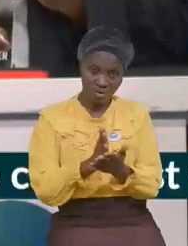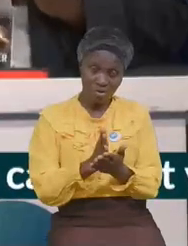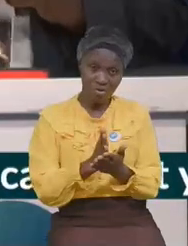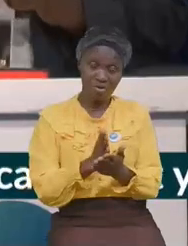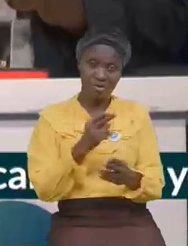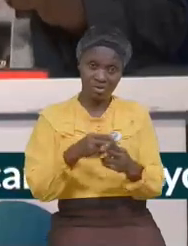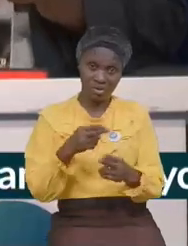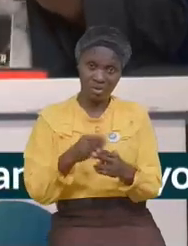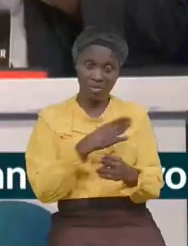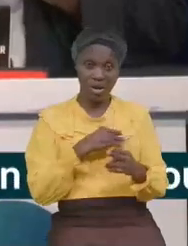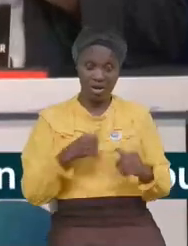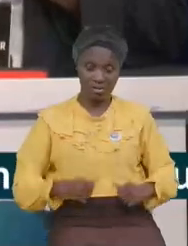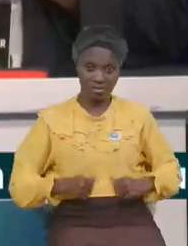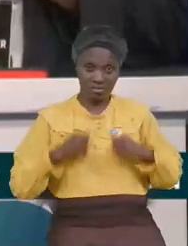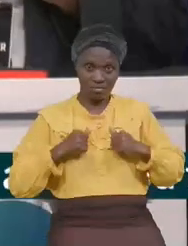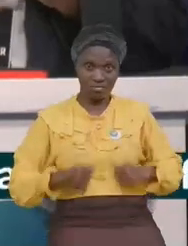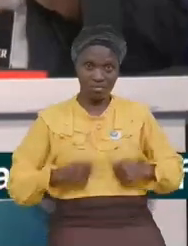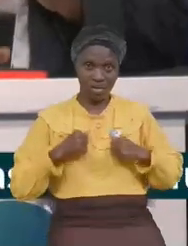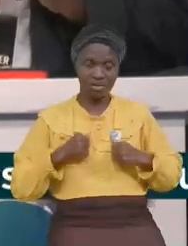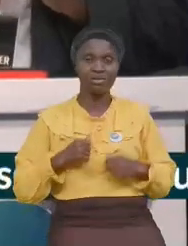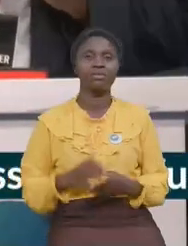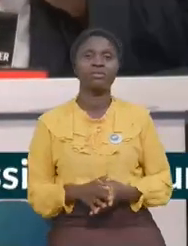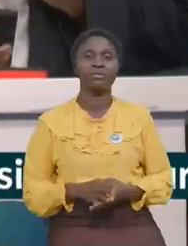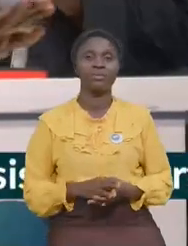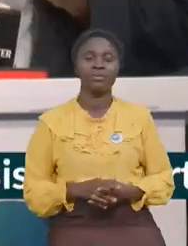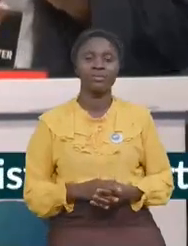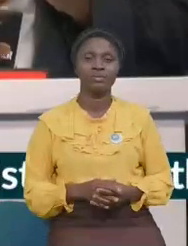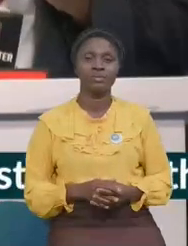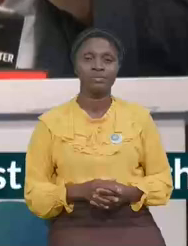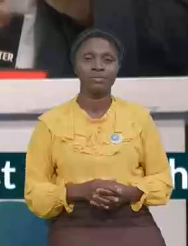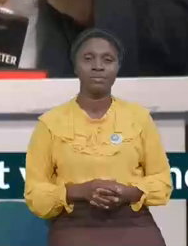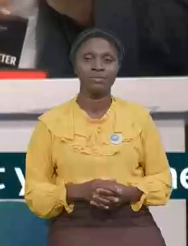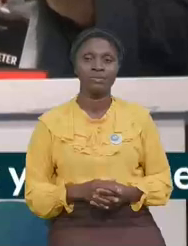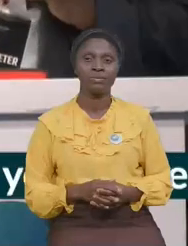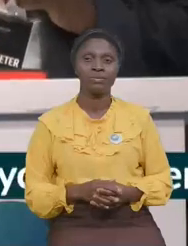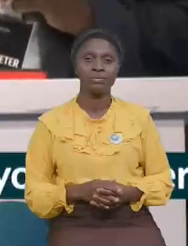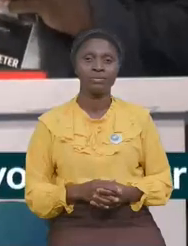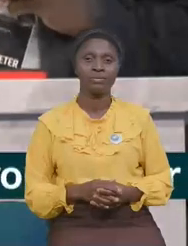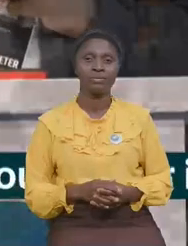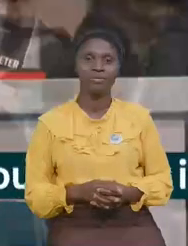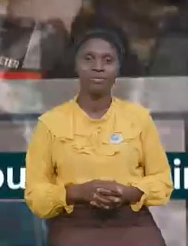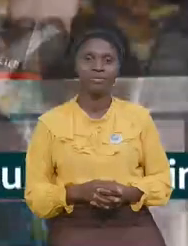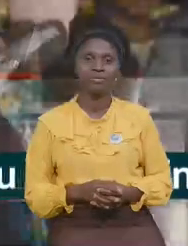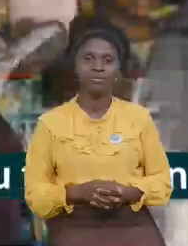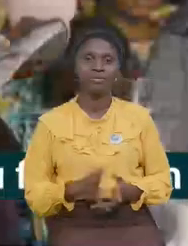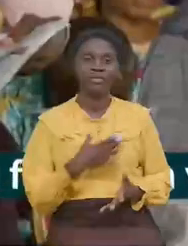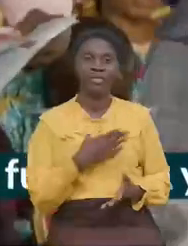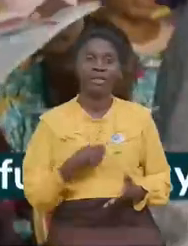Vous tous qui avez donné votre vie au Seigneur Jésus-Christ, vous ferez bien de donner